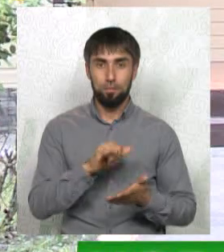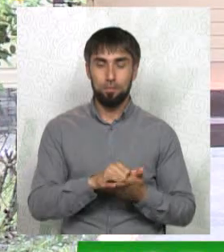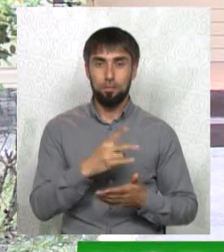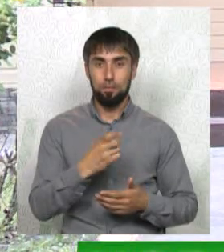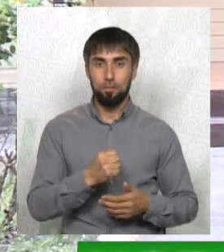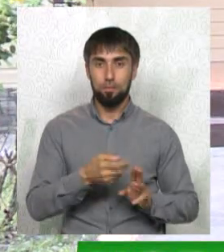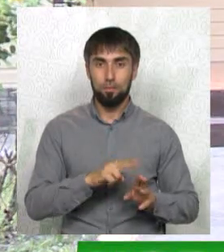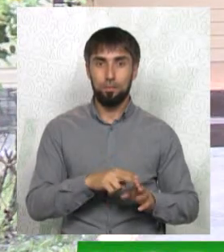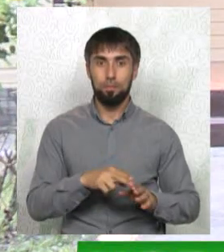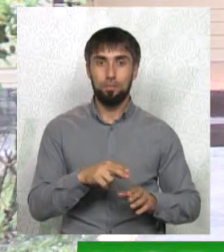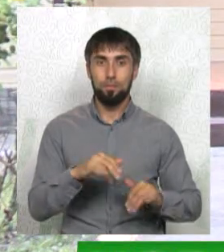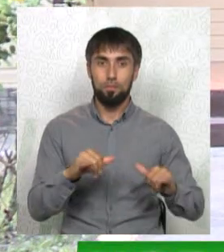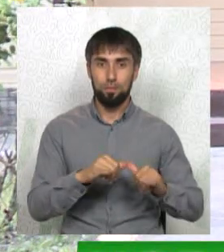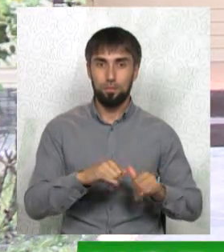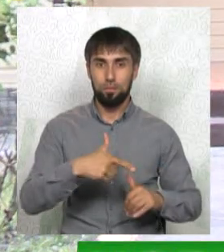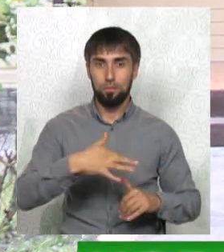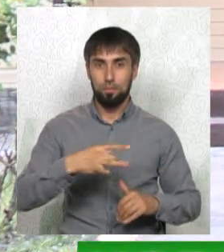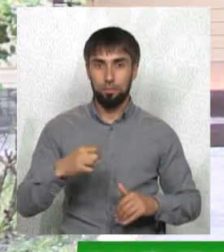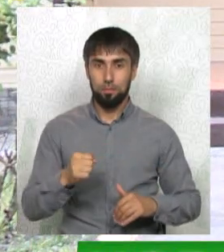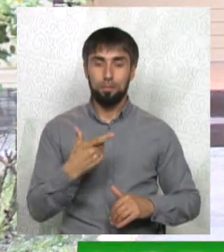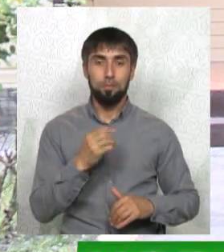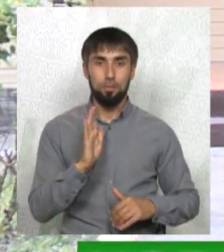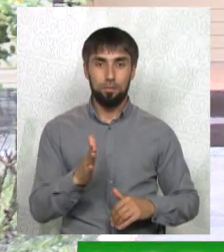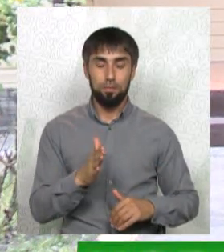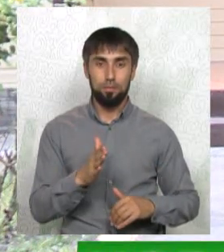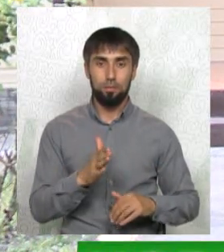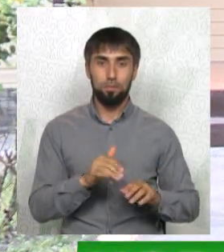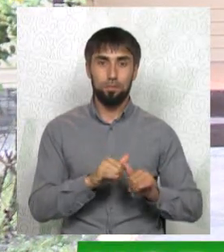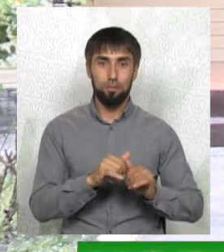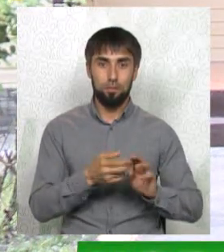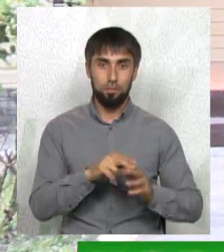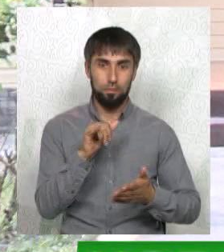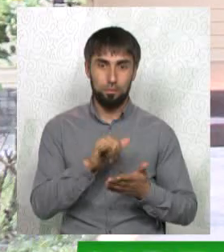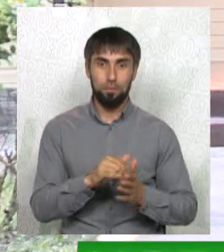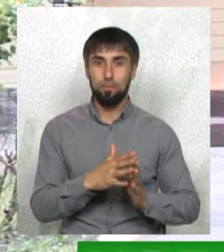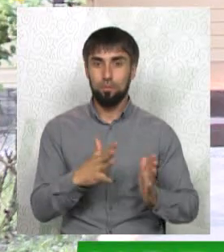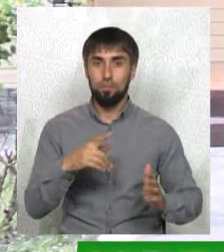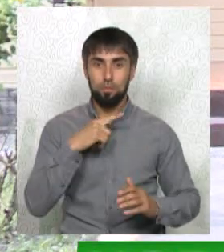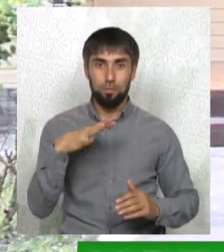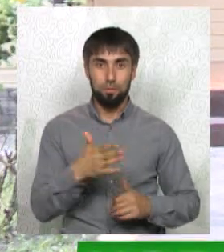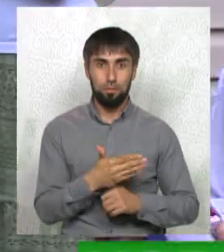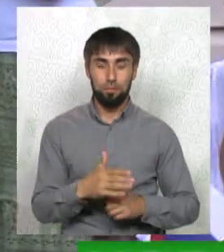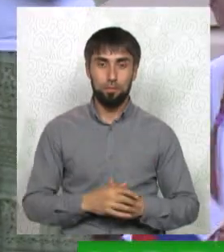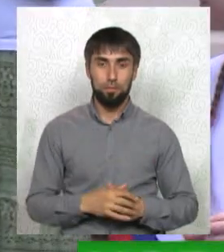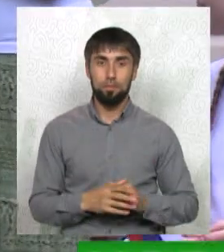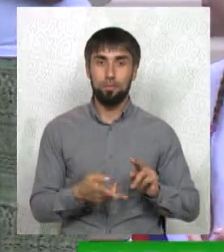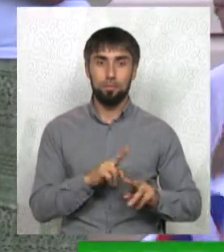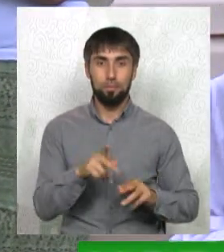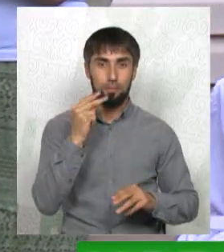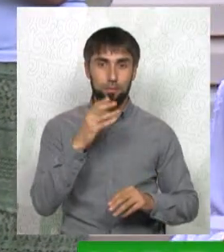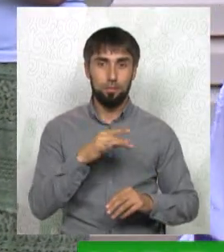на Мятлом, на Столовую гору, где будет растянут большой российский флаг. Эта